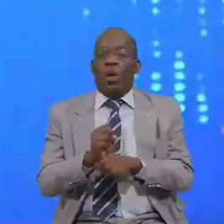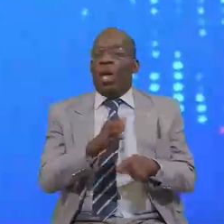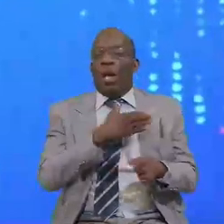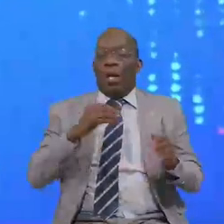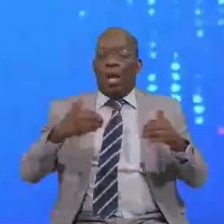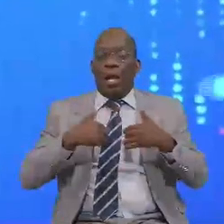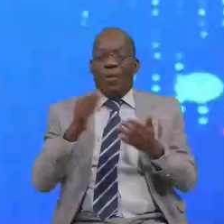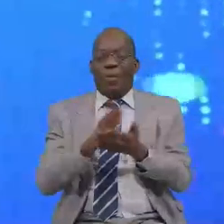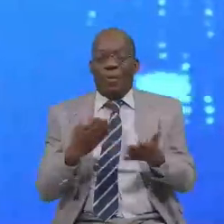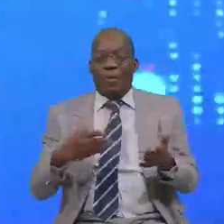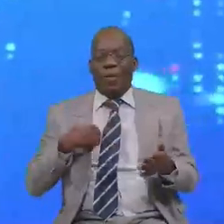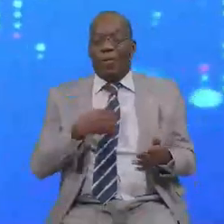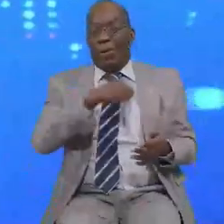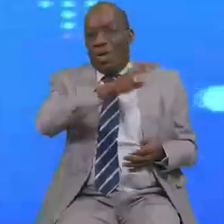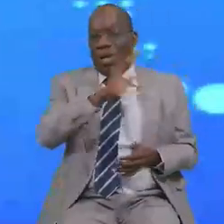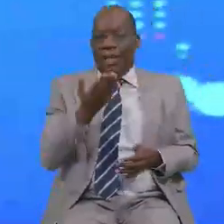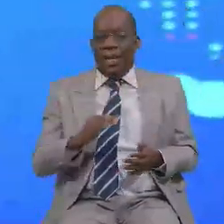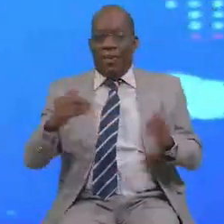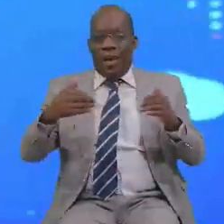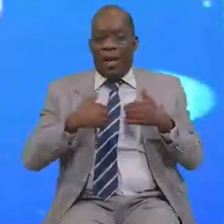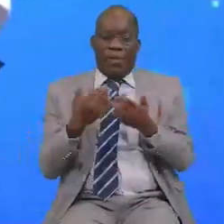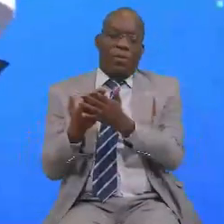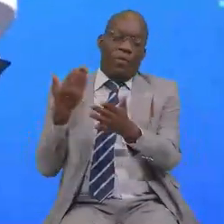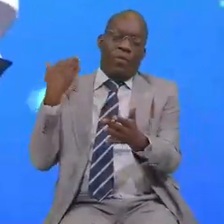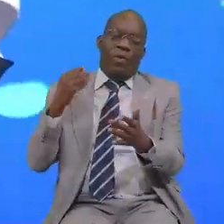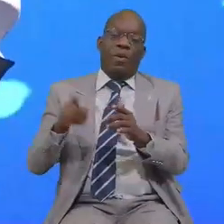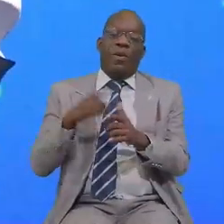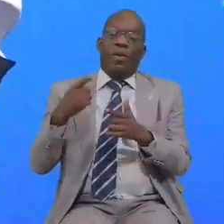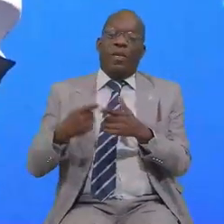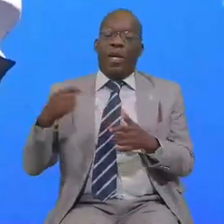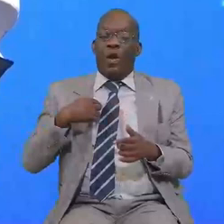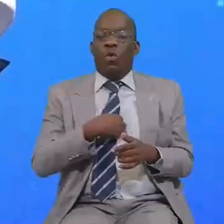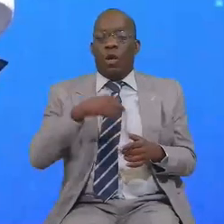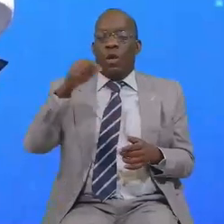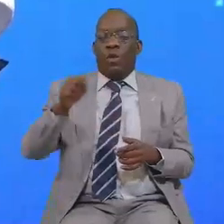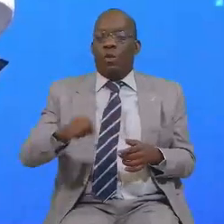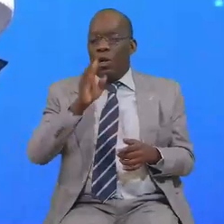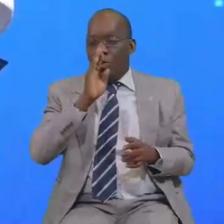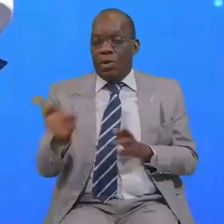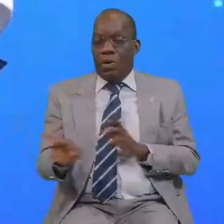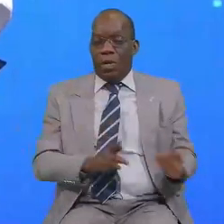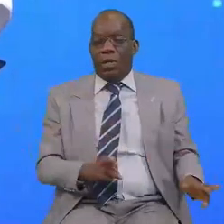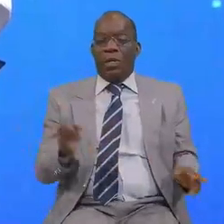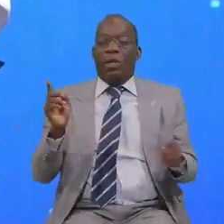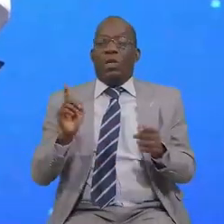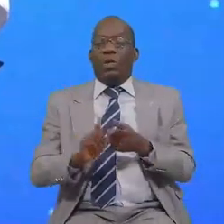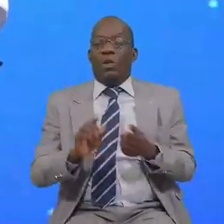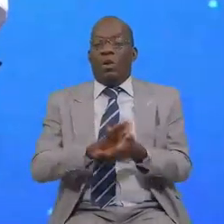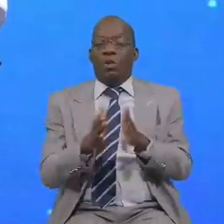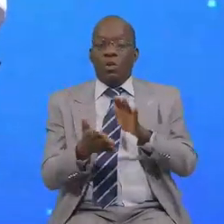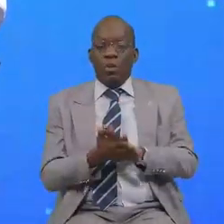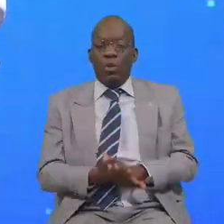le passé, alors nous devons être prêts à devenir des soldats chrétiens